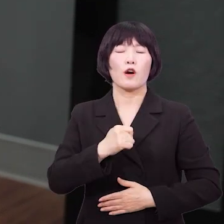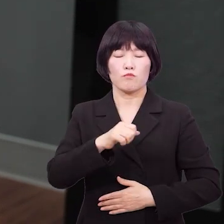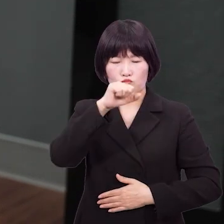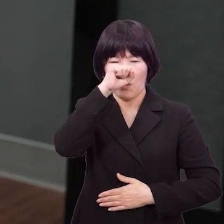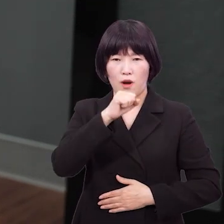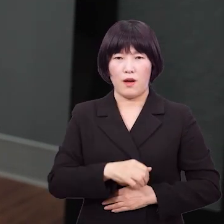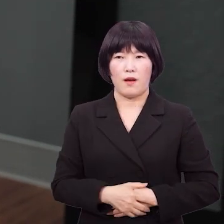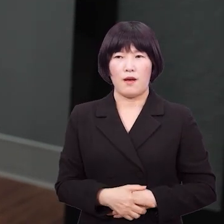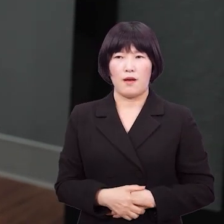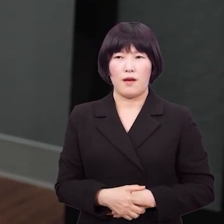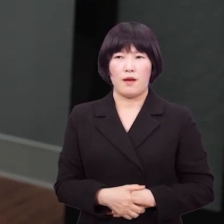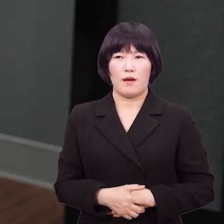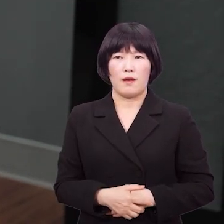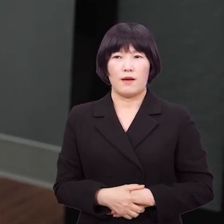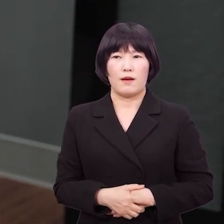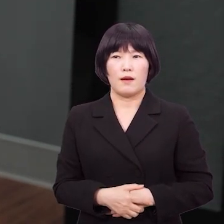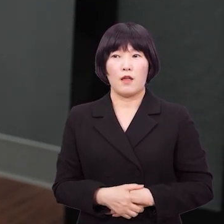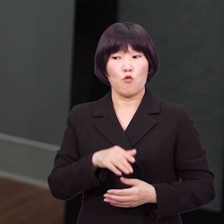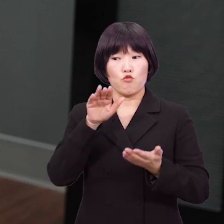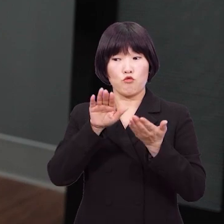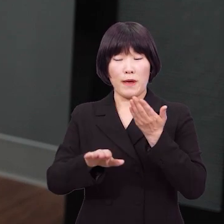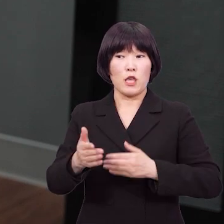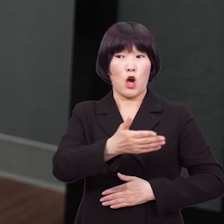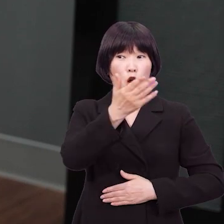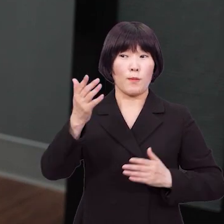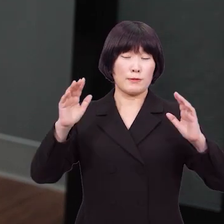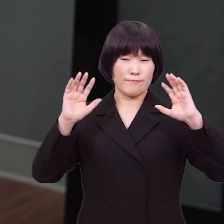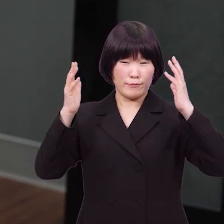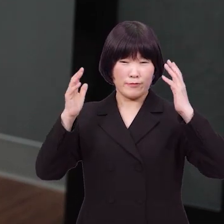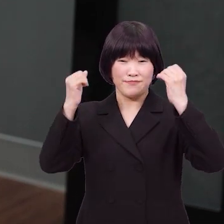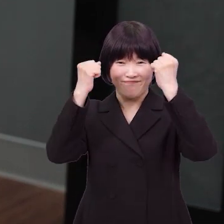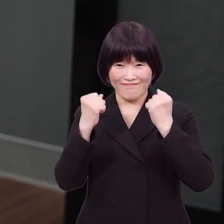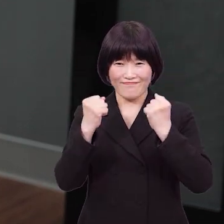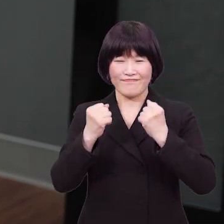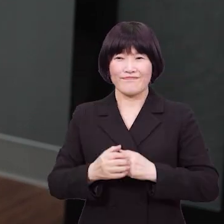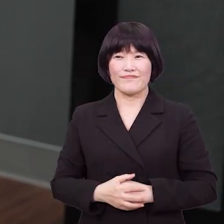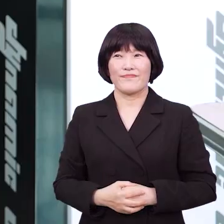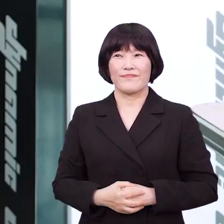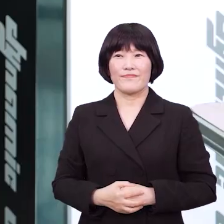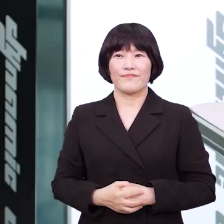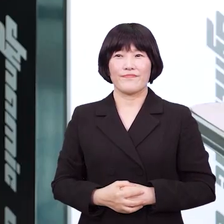게 좋으실 것 같아요. 후배님들을 응원하겠습니다. 화이팅!